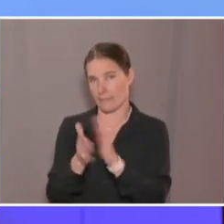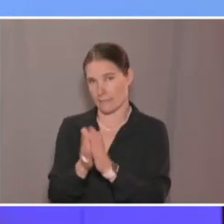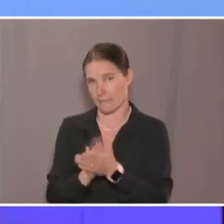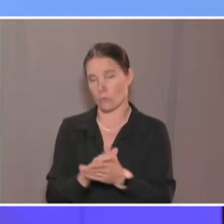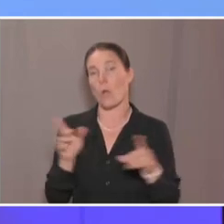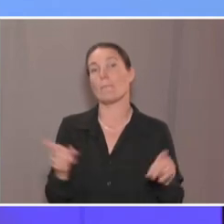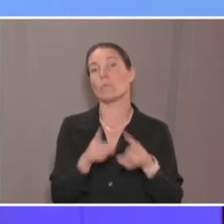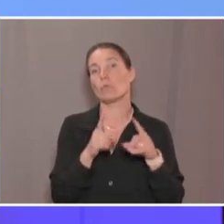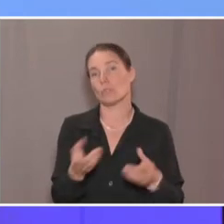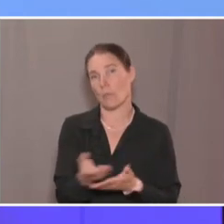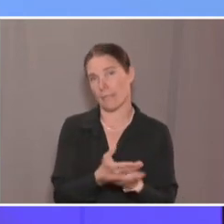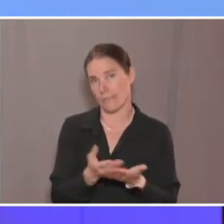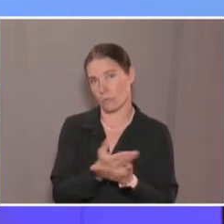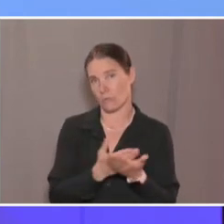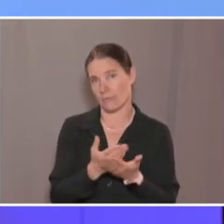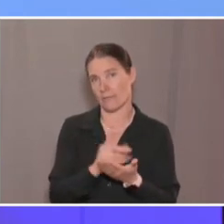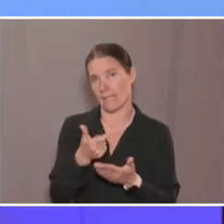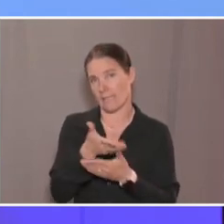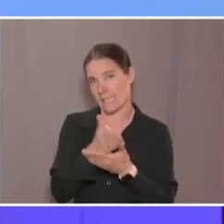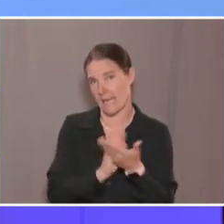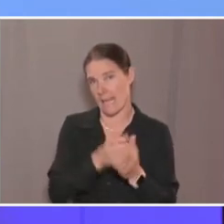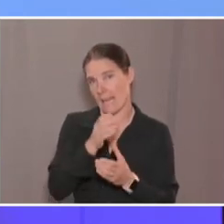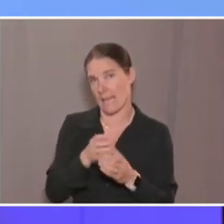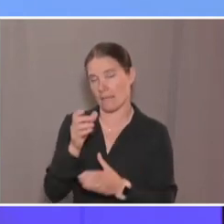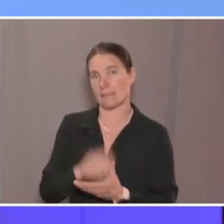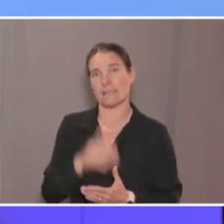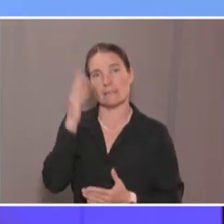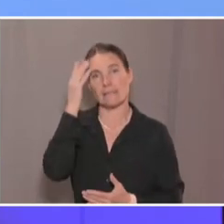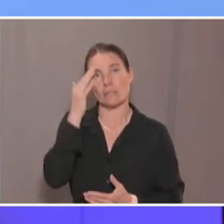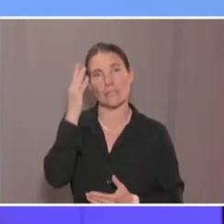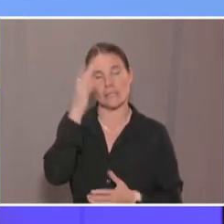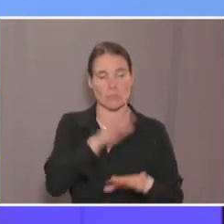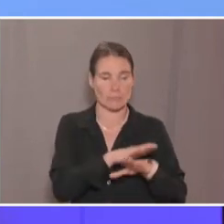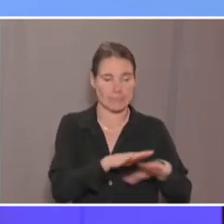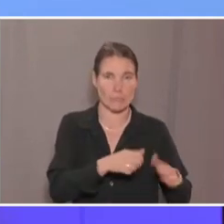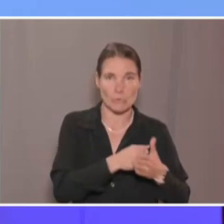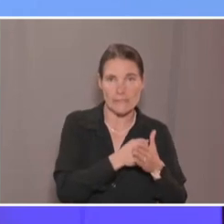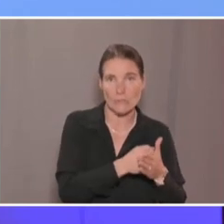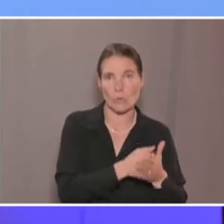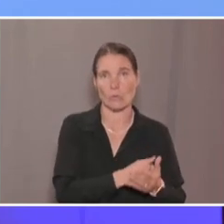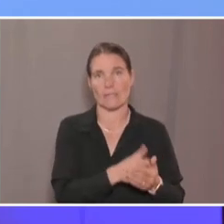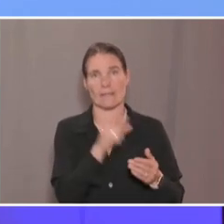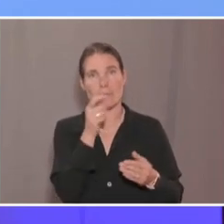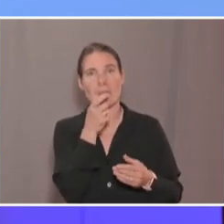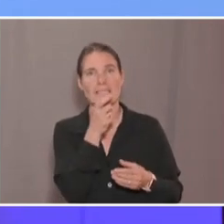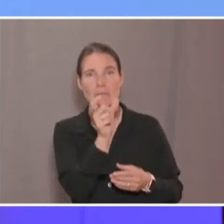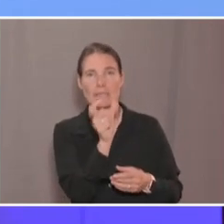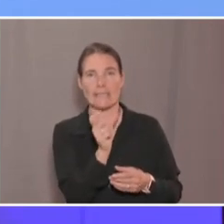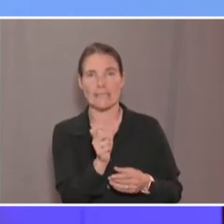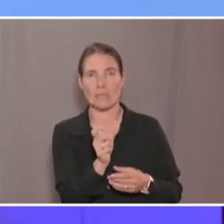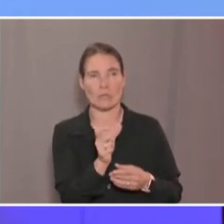musische Bildung waren Säulen. Zur theoretischen Fundierung trug sein begrifflich